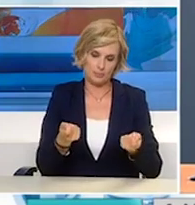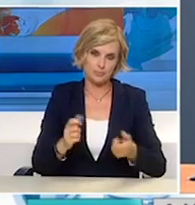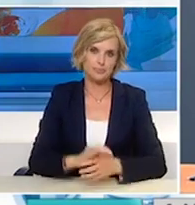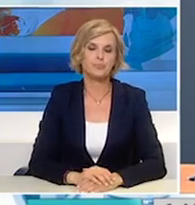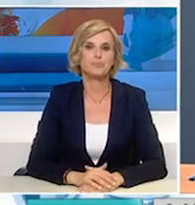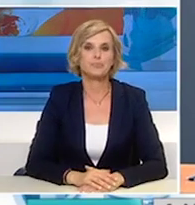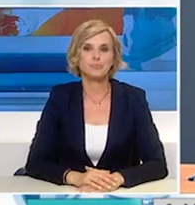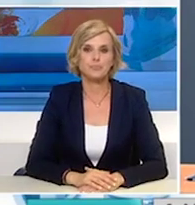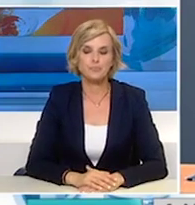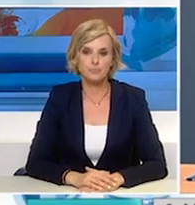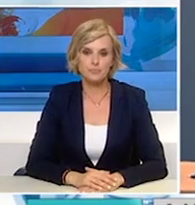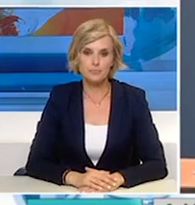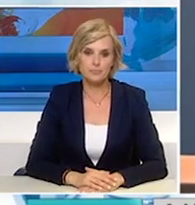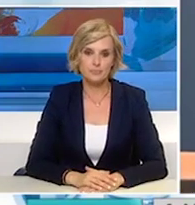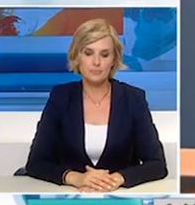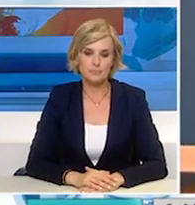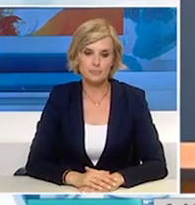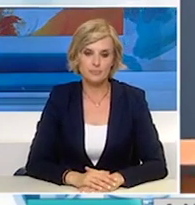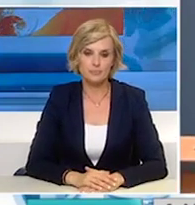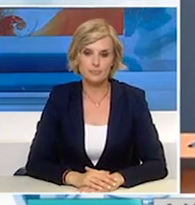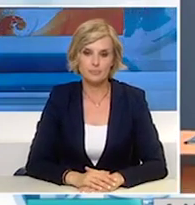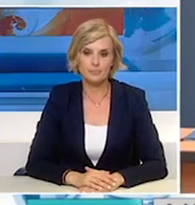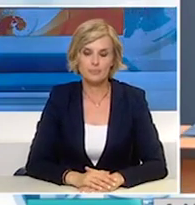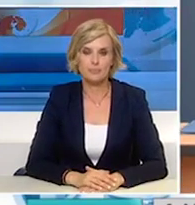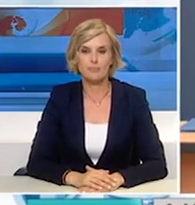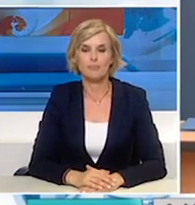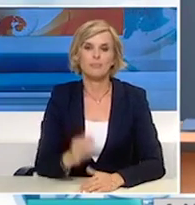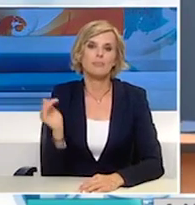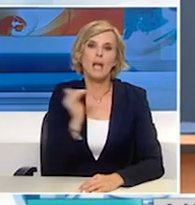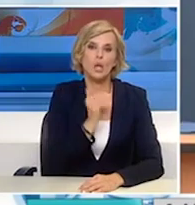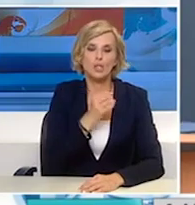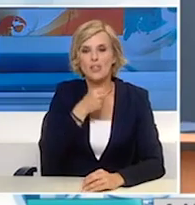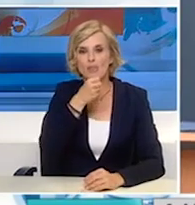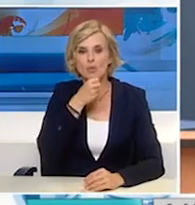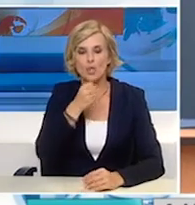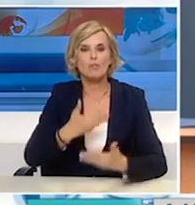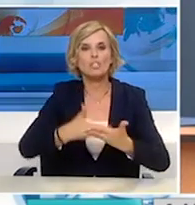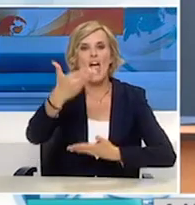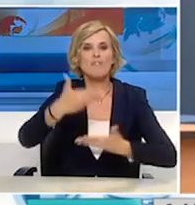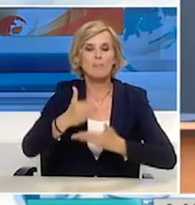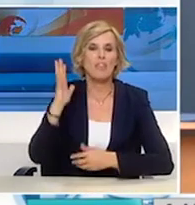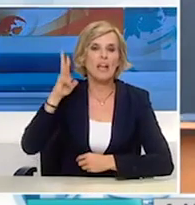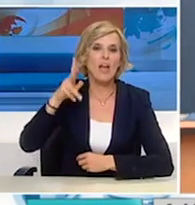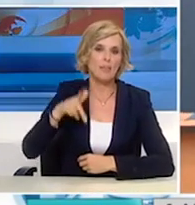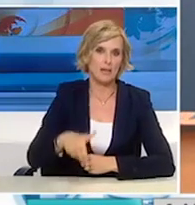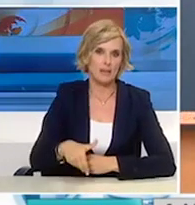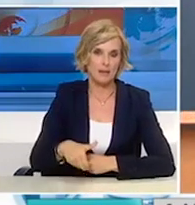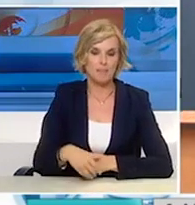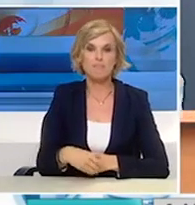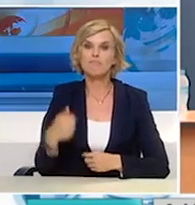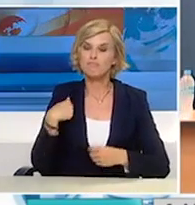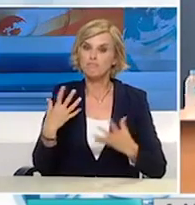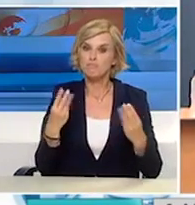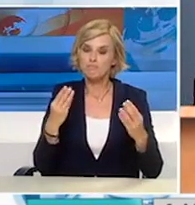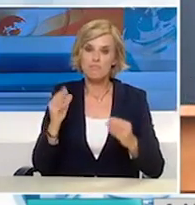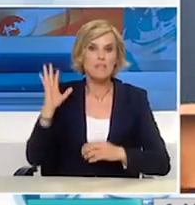αυτή που ανέφερα σήμερα. Η κυρία Μπουλούτζα από την εφημερίδα Καθημερινή. Τα τελευταία 24 ώρα λαμβάνουμε θετικά μηνύματα από